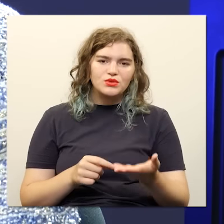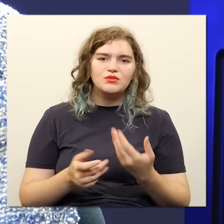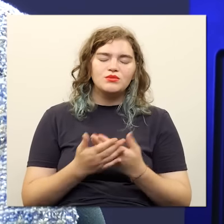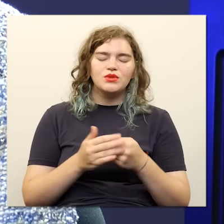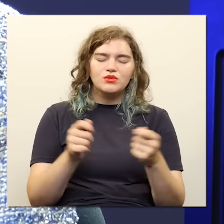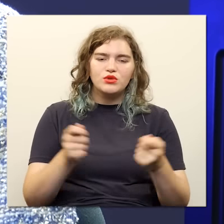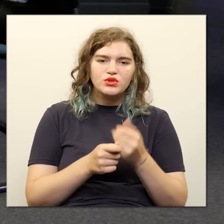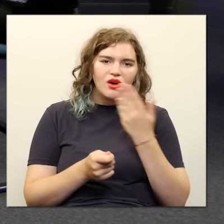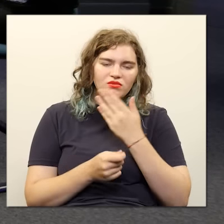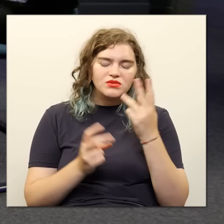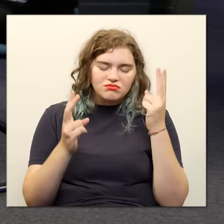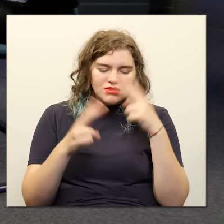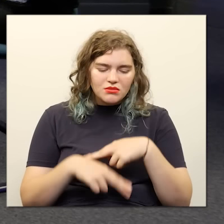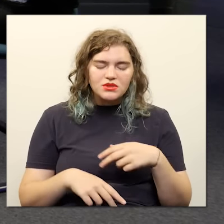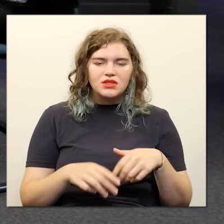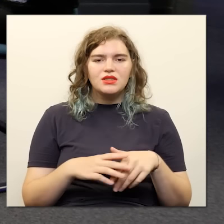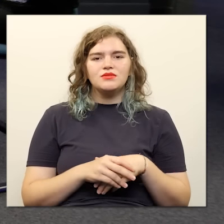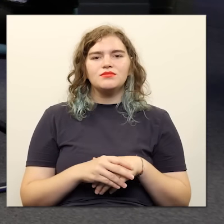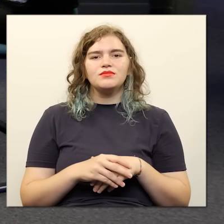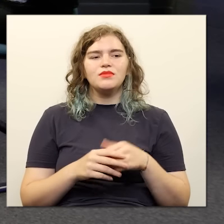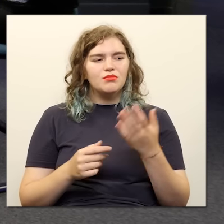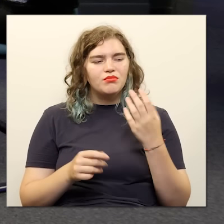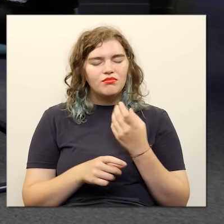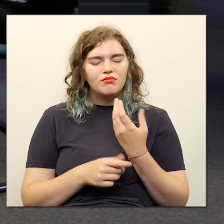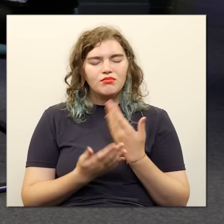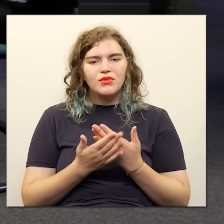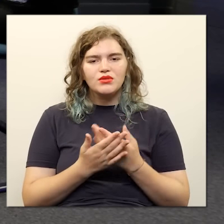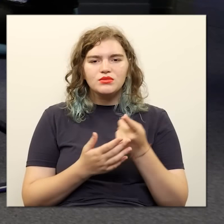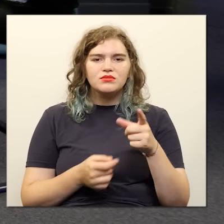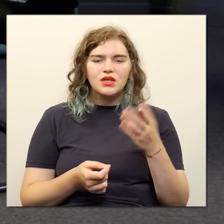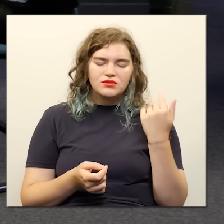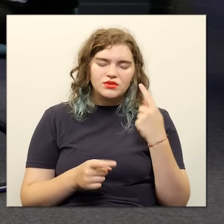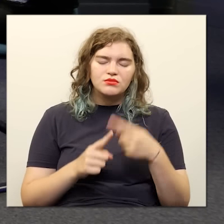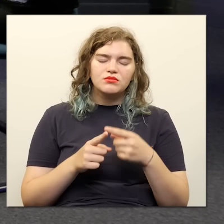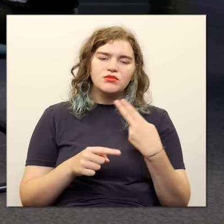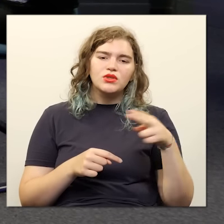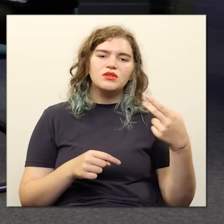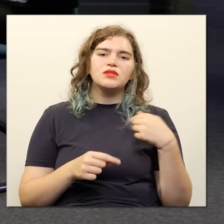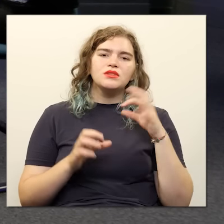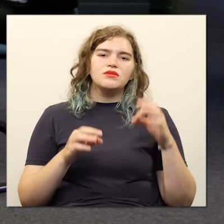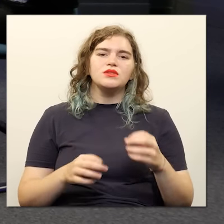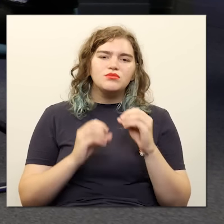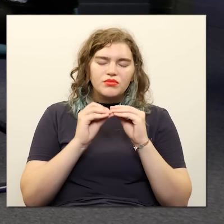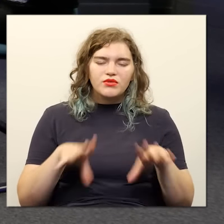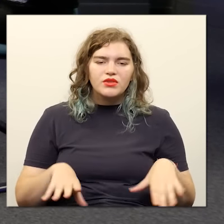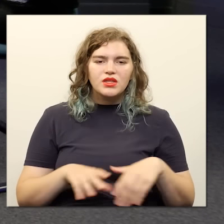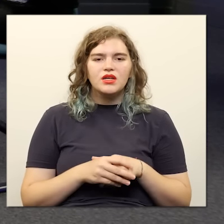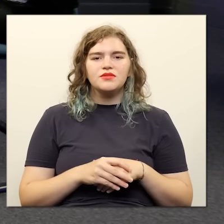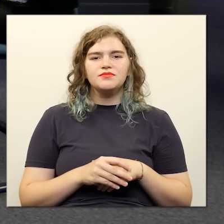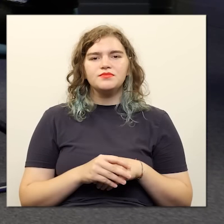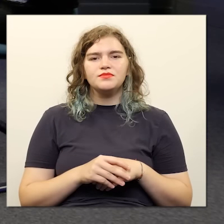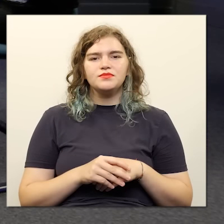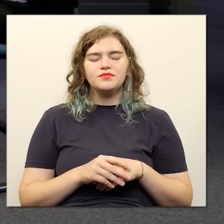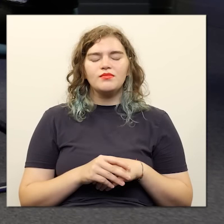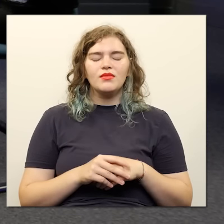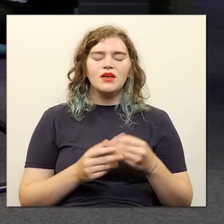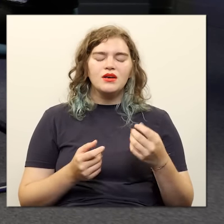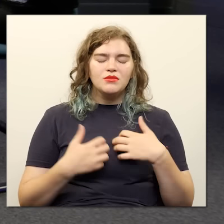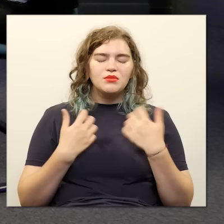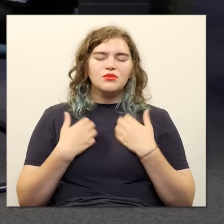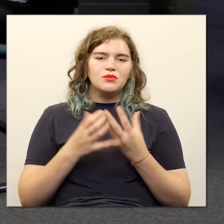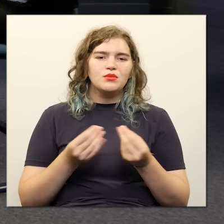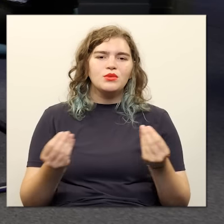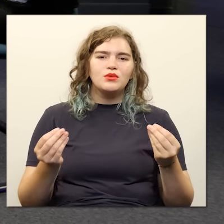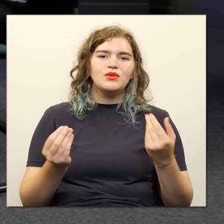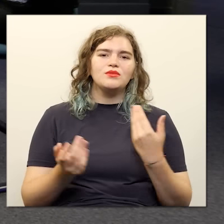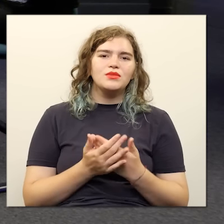tot ce ne-ați învățat și pentru cu că drag. Ați fost și continuați să fiți o binecuvântare. Cu mare drag, mă bucur